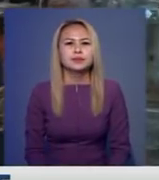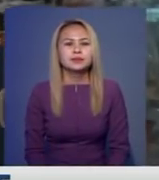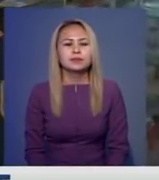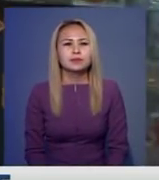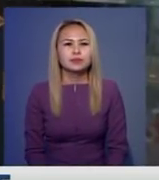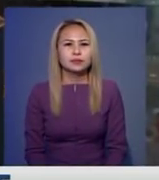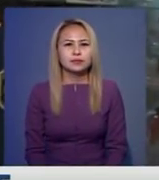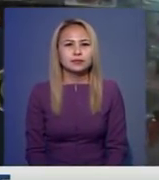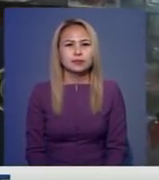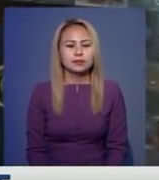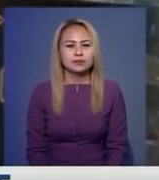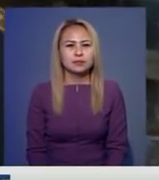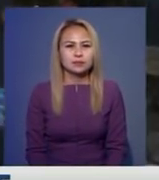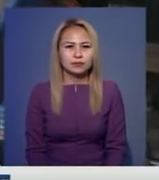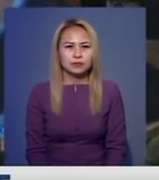Как самочувствие?